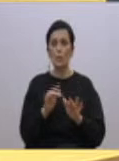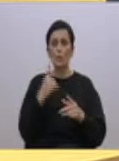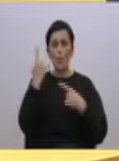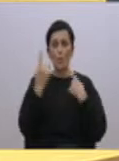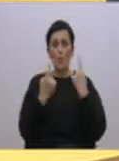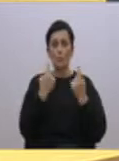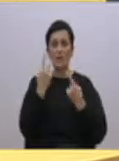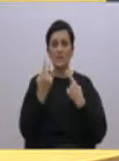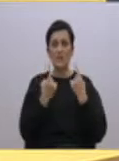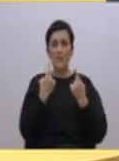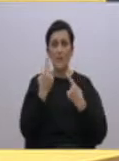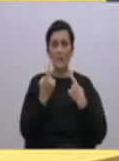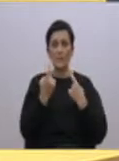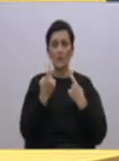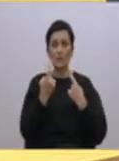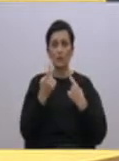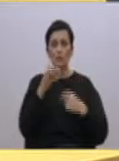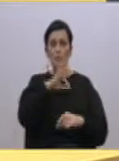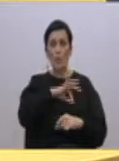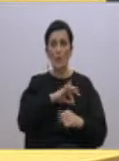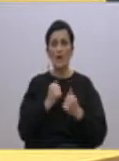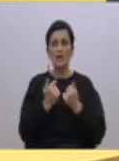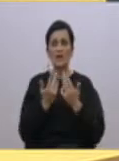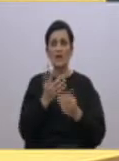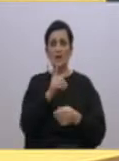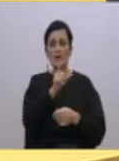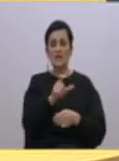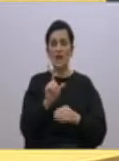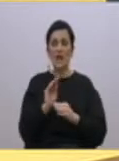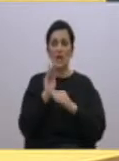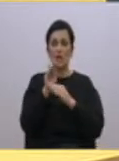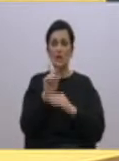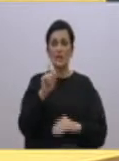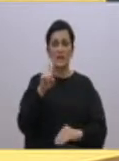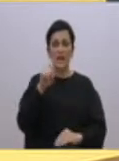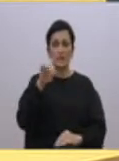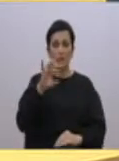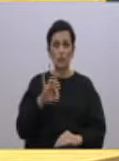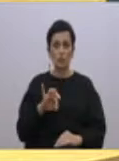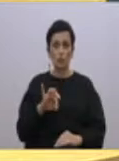მონაცემების მოხმარებელთა რაოდენობა გაიზარდა 11%-ით